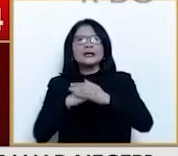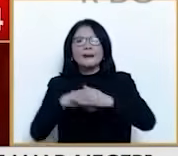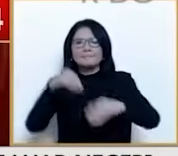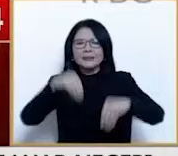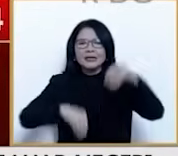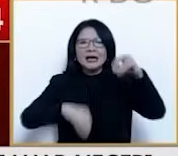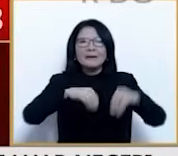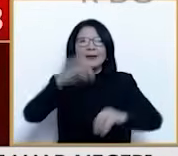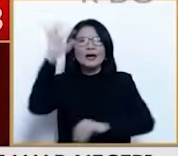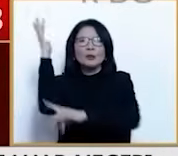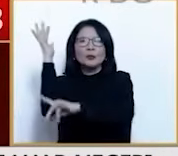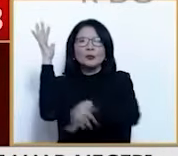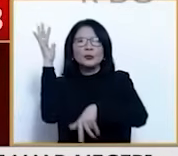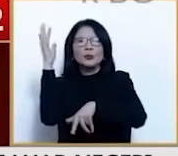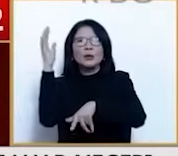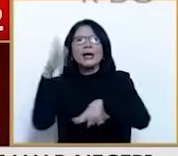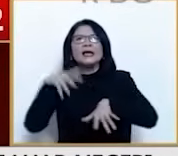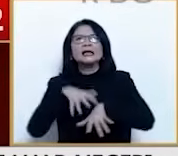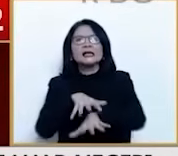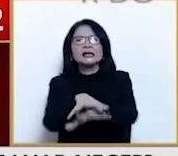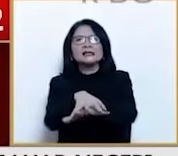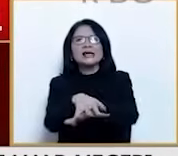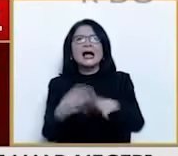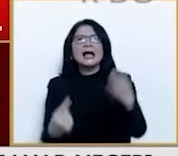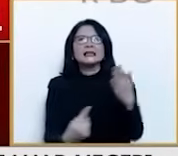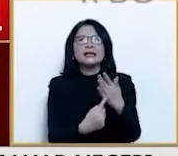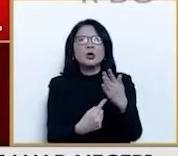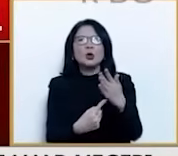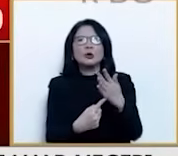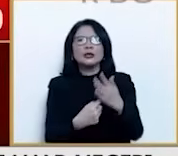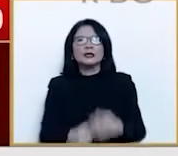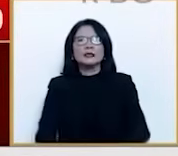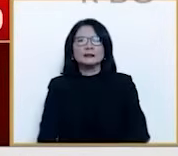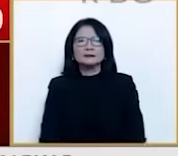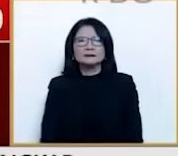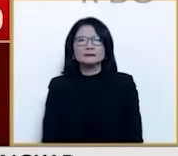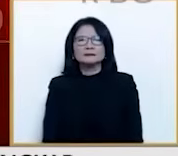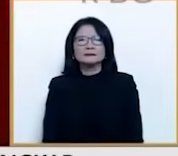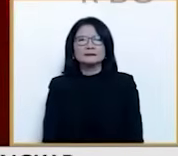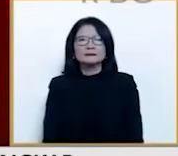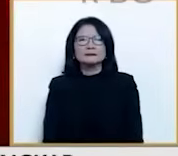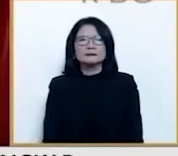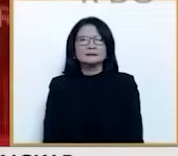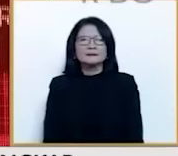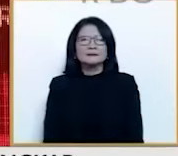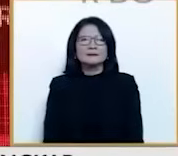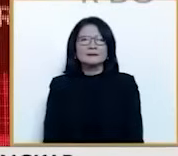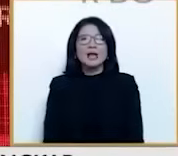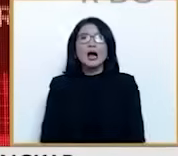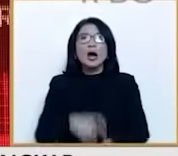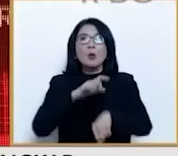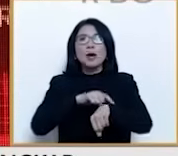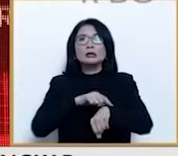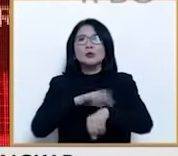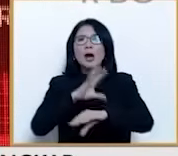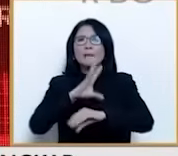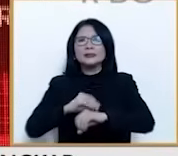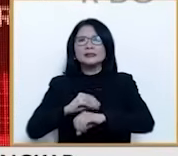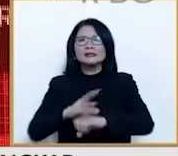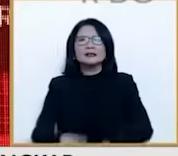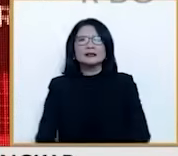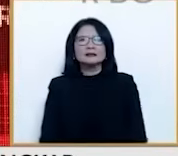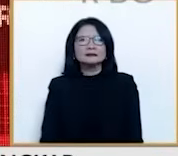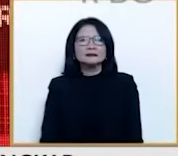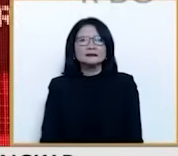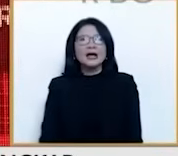mangrove, integrasikan dengan reward teknologi adab. Makasih. Baik. Waktu habis, Bapak. Ya,